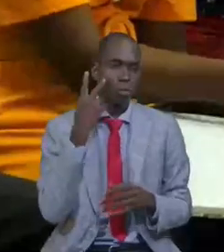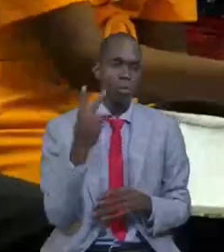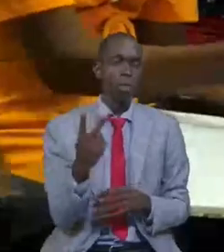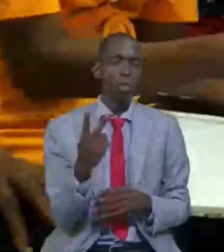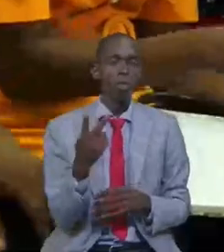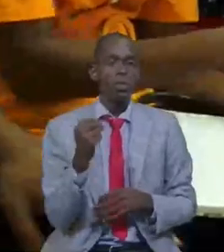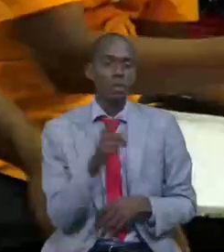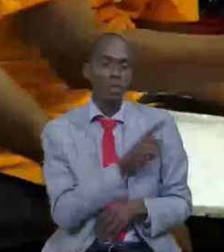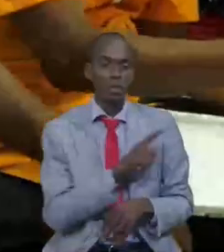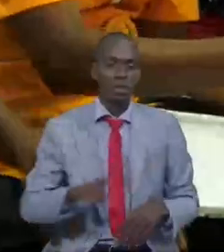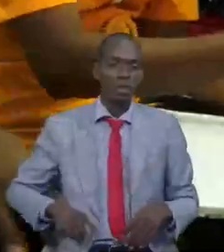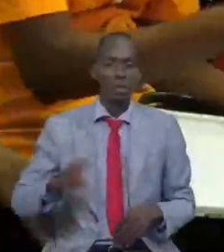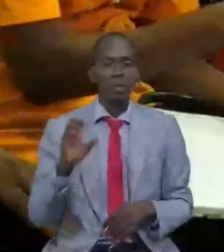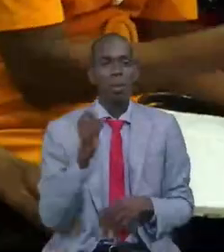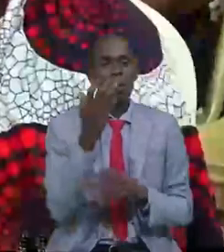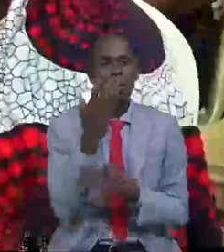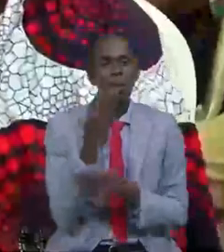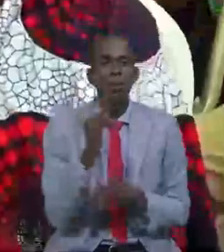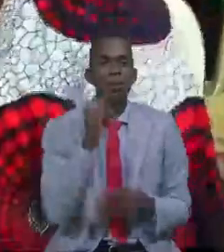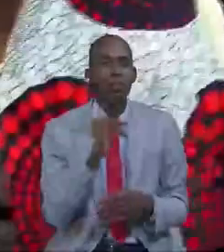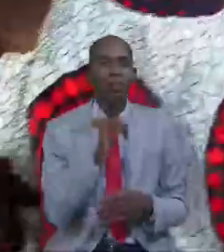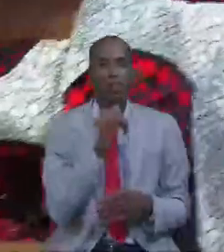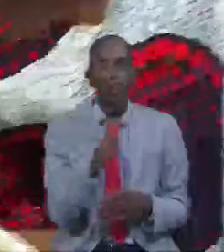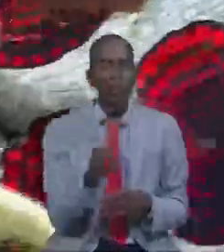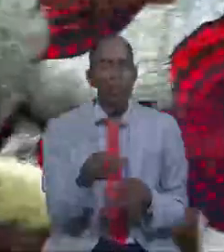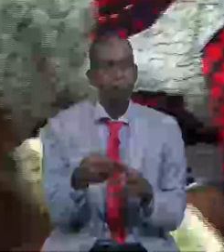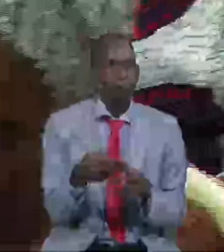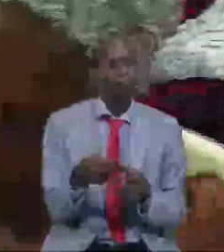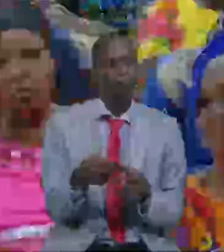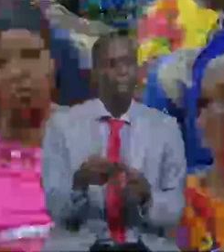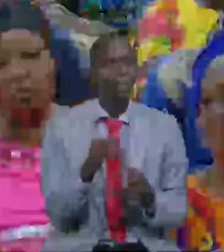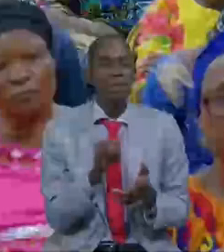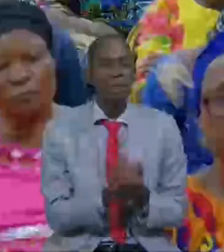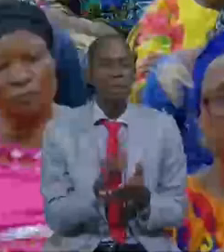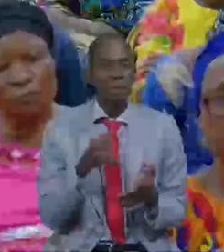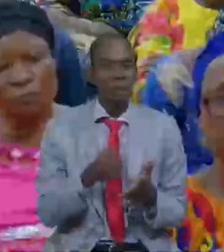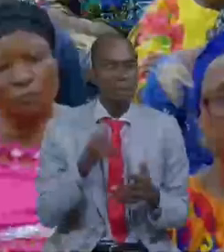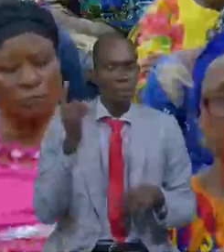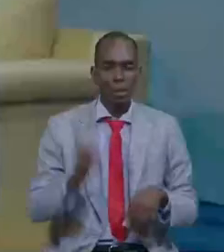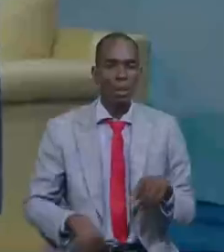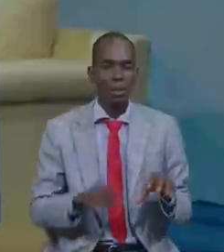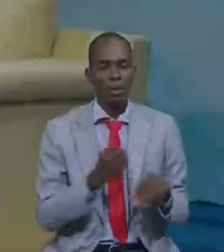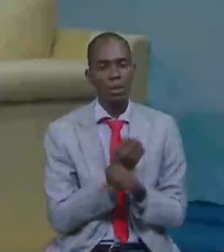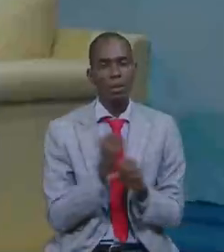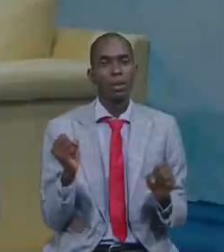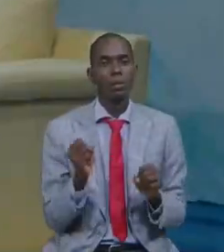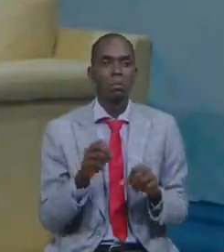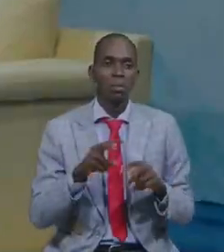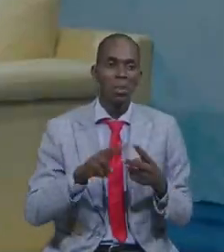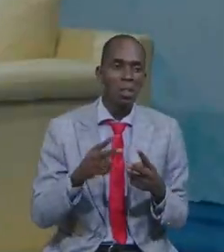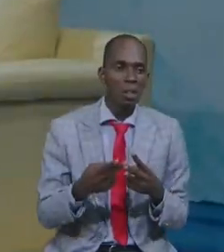la main de l'Éternel n'est pas trop courte pour sauver, ni son oreille trop